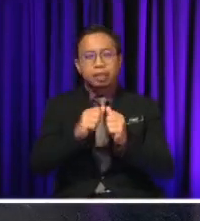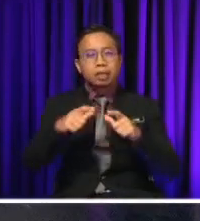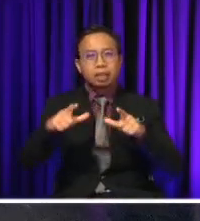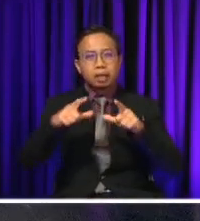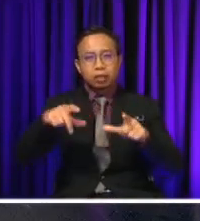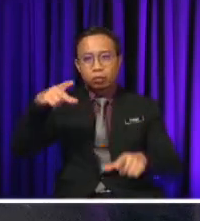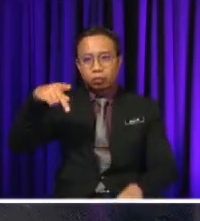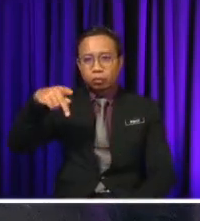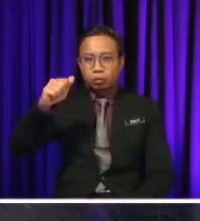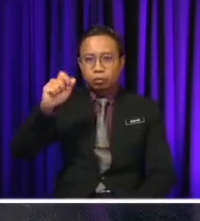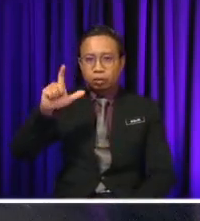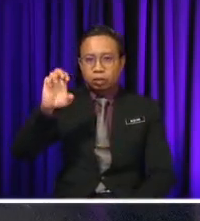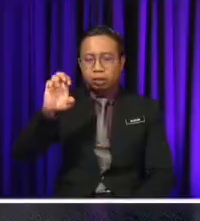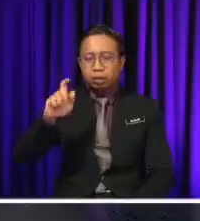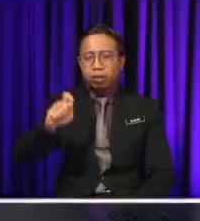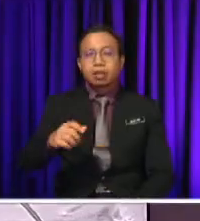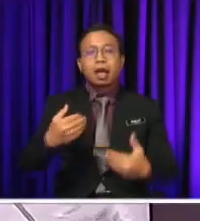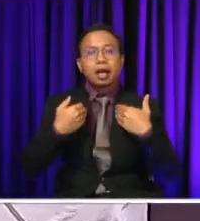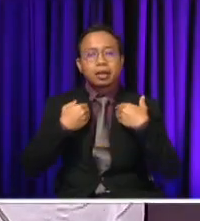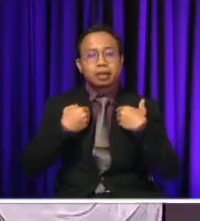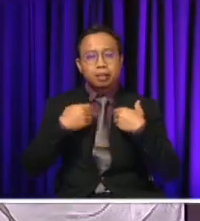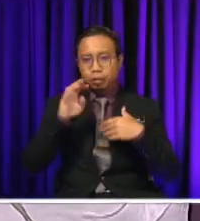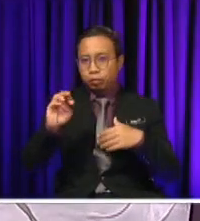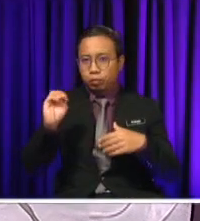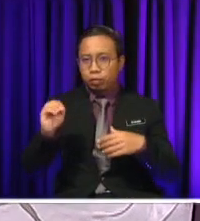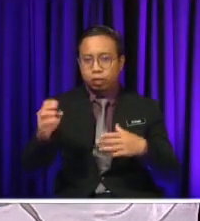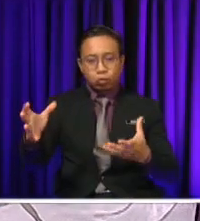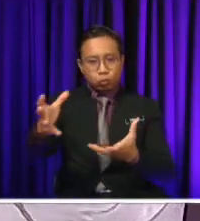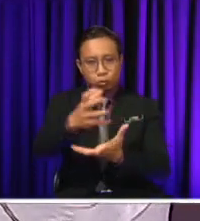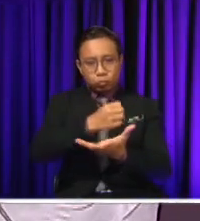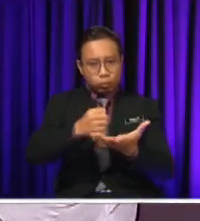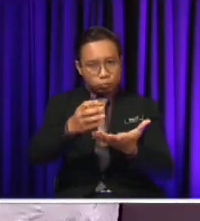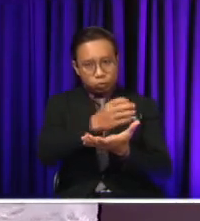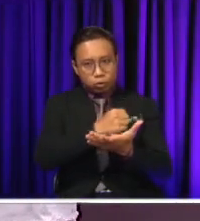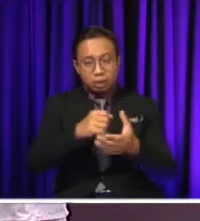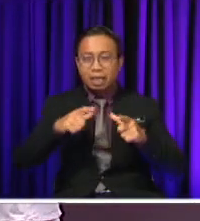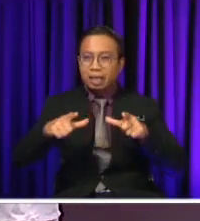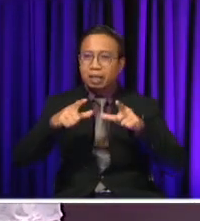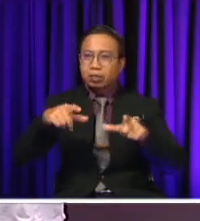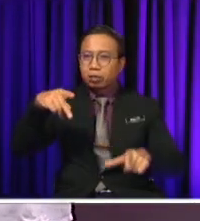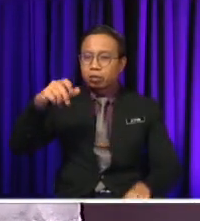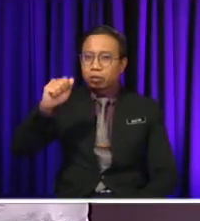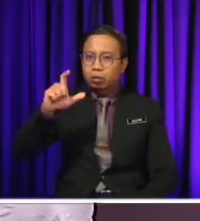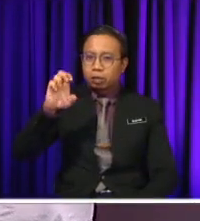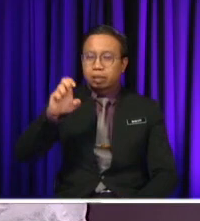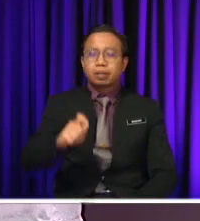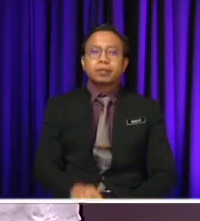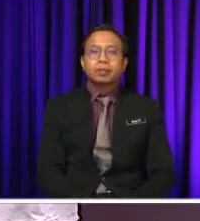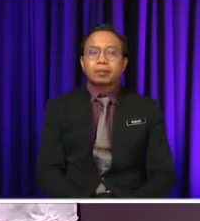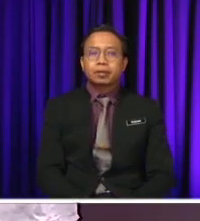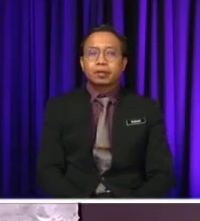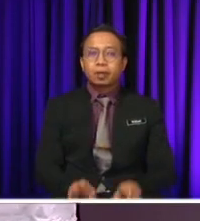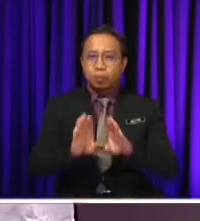ada di kalangan pelajar yang mengumpul kayu pelet dan dia buka kayu pelet